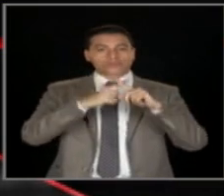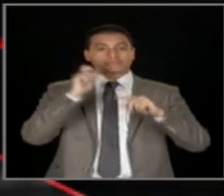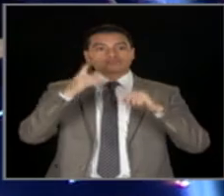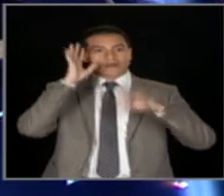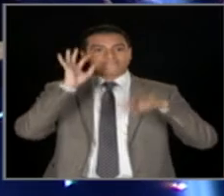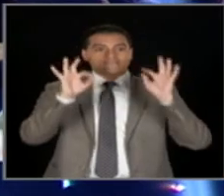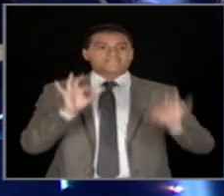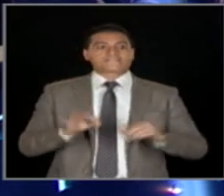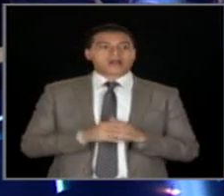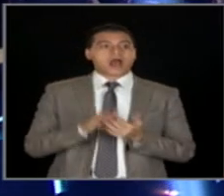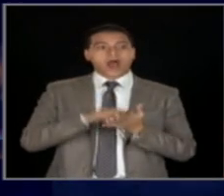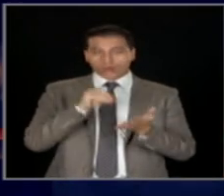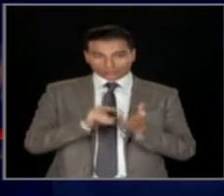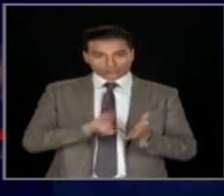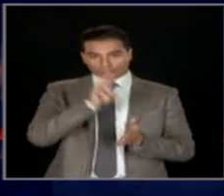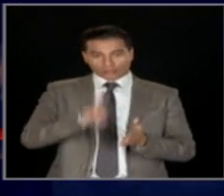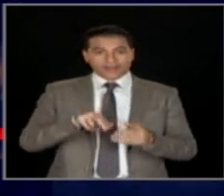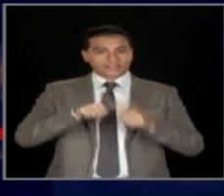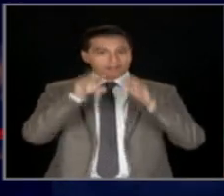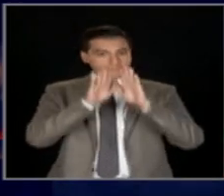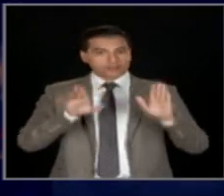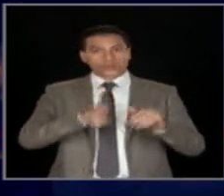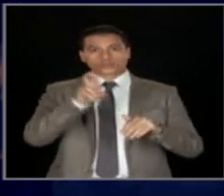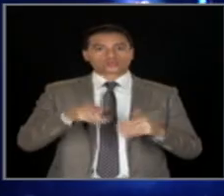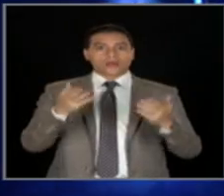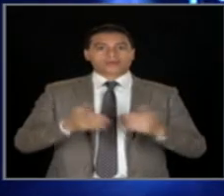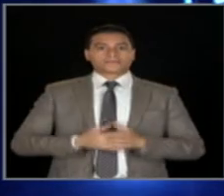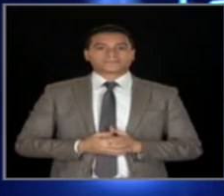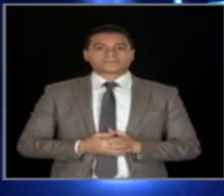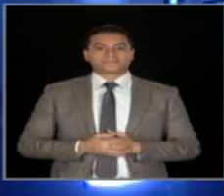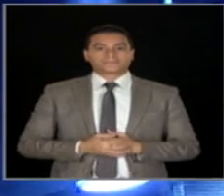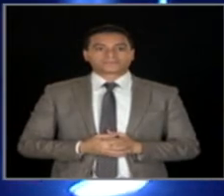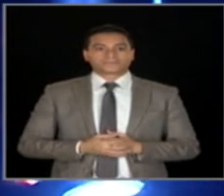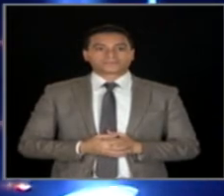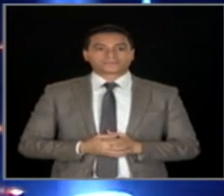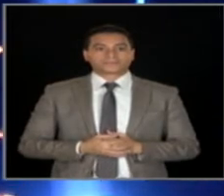البديهة. أول سؤال سينما ومسرح، والسؤال هو